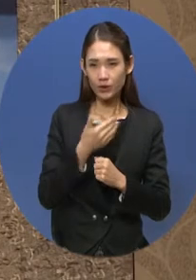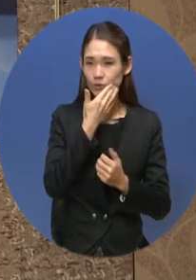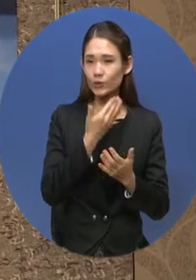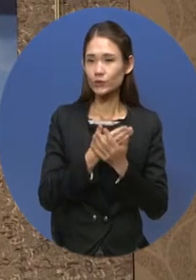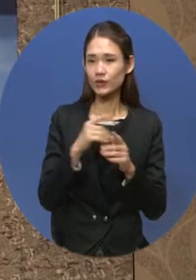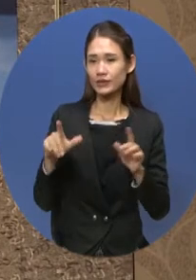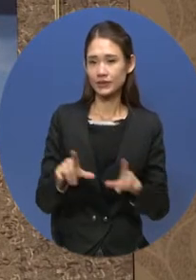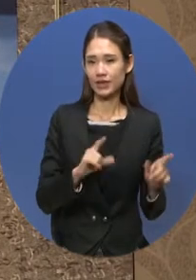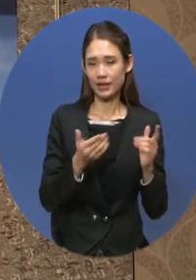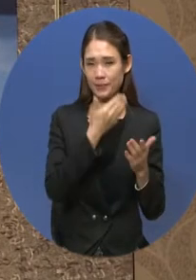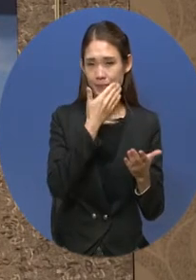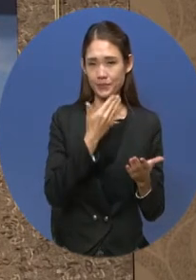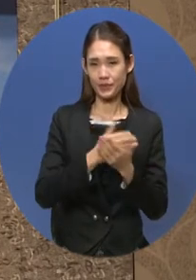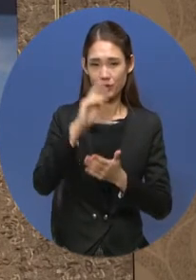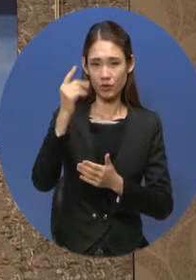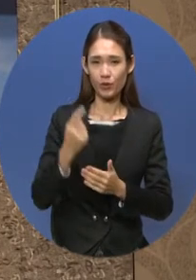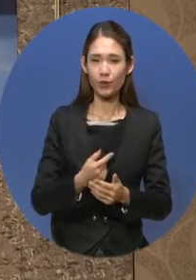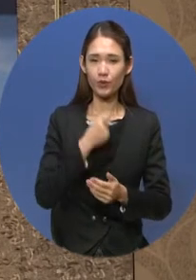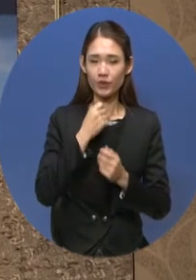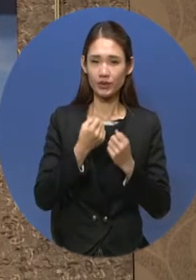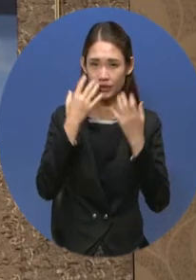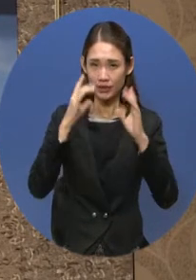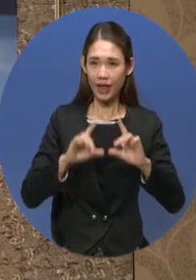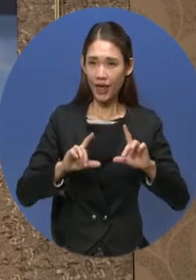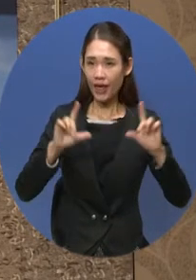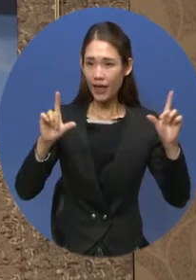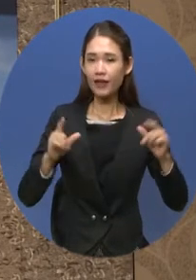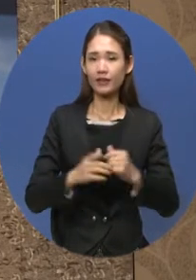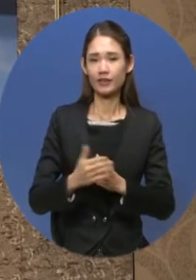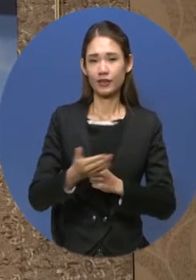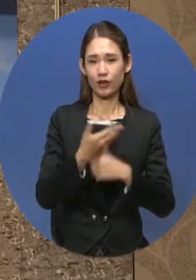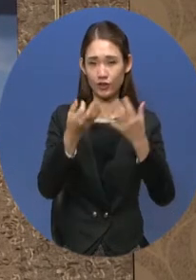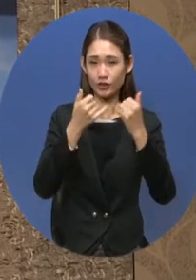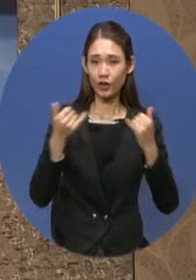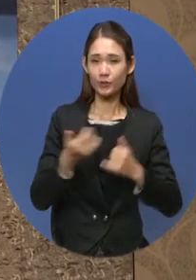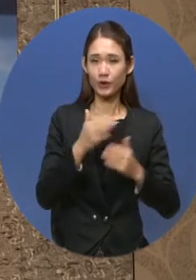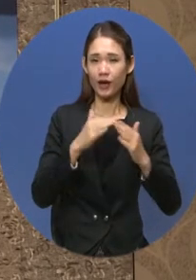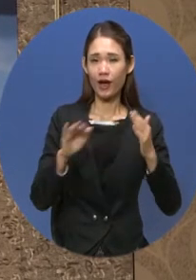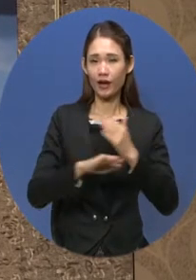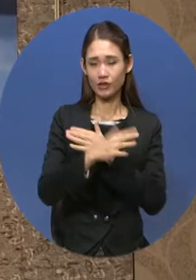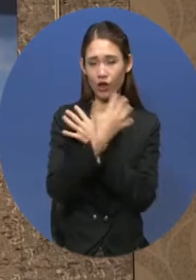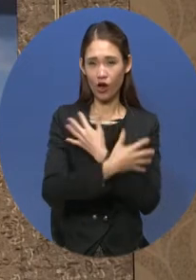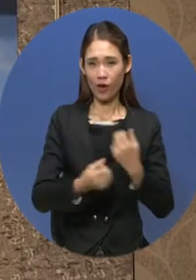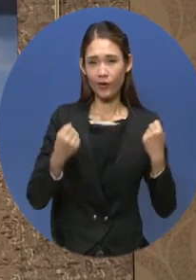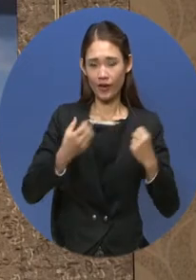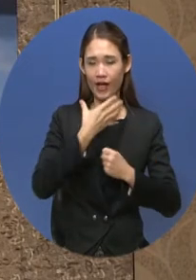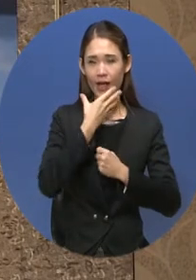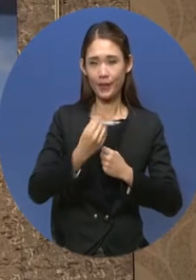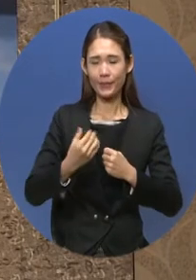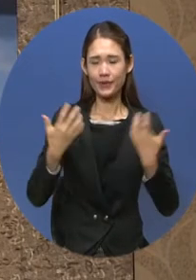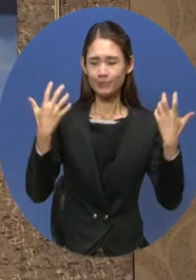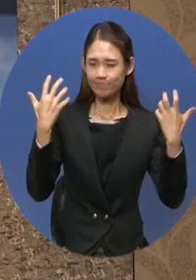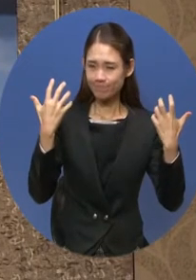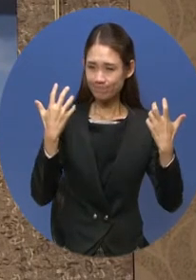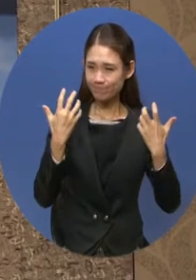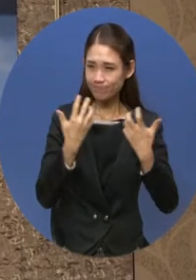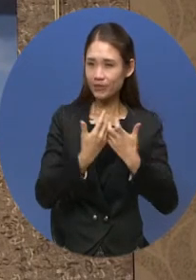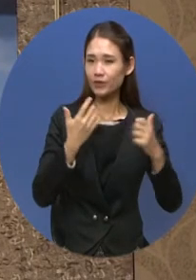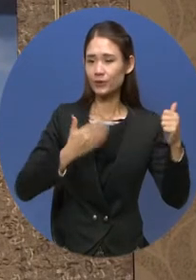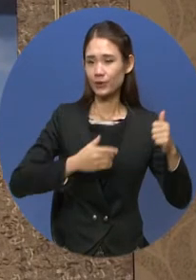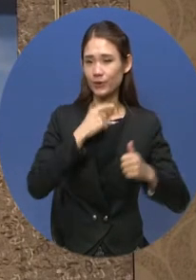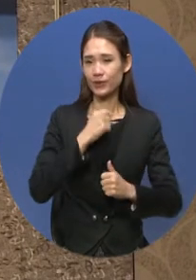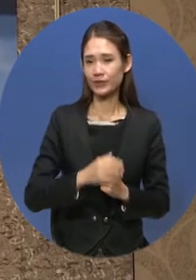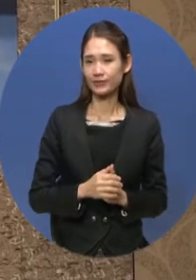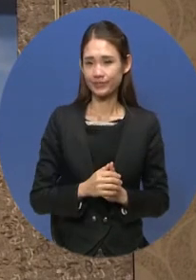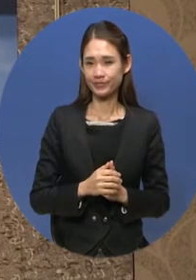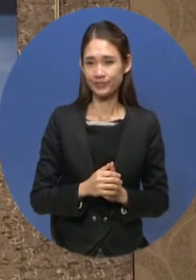되기를 소망합니다. 신축년 새해에는 시청자 여러분의 가정에 건강과 행복이 가득하시길 기원드리겠습니다.